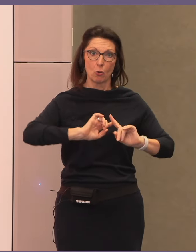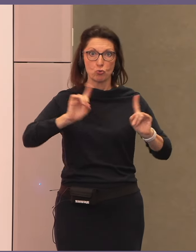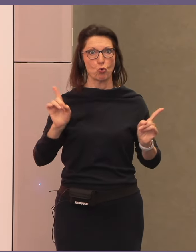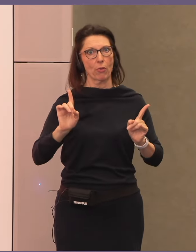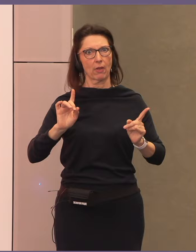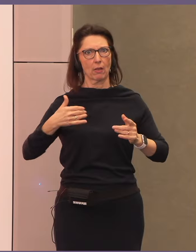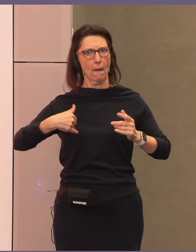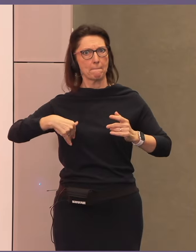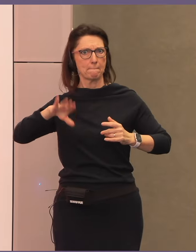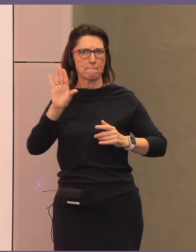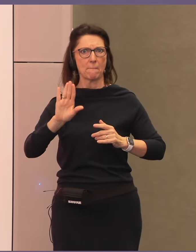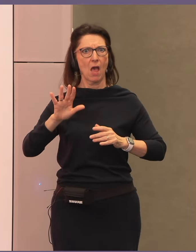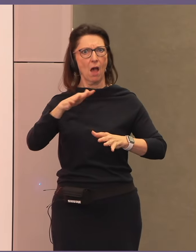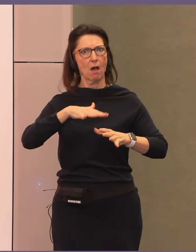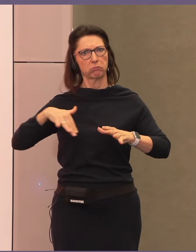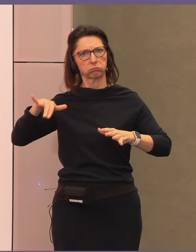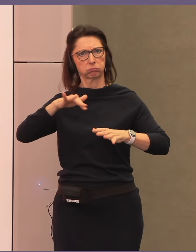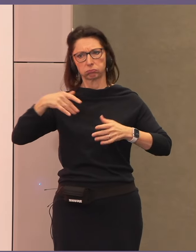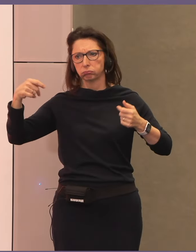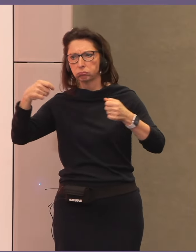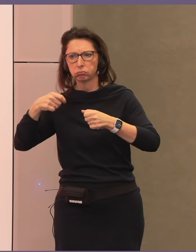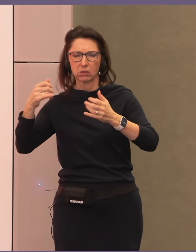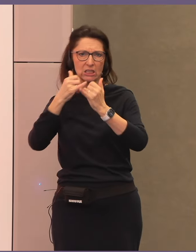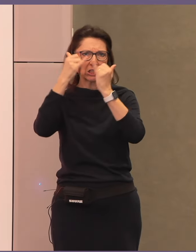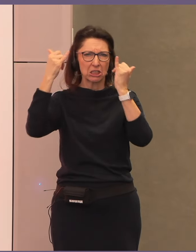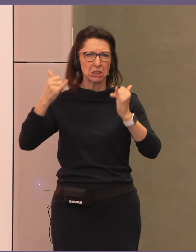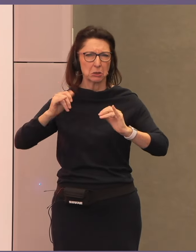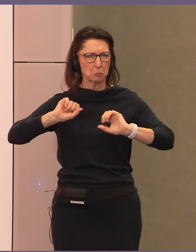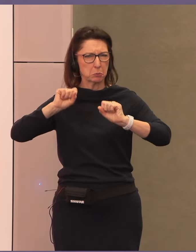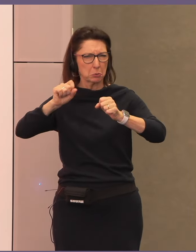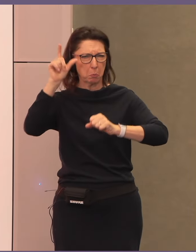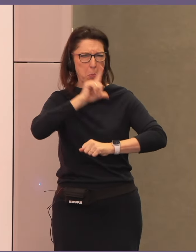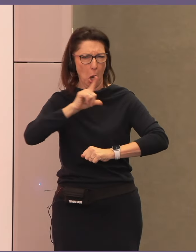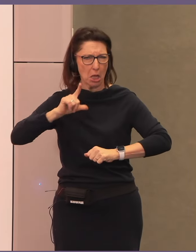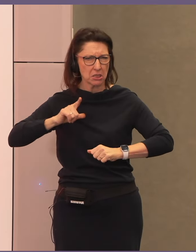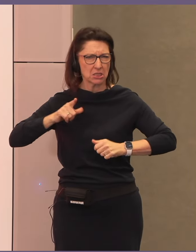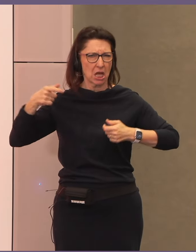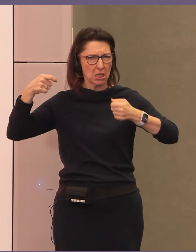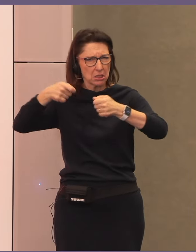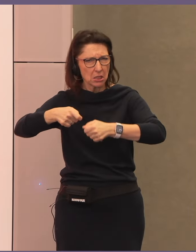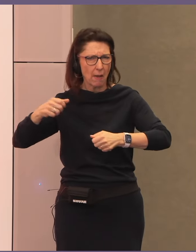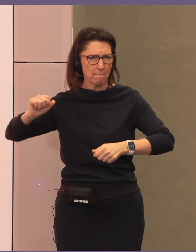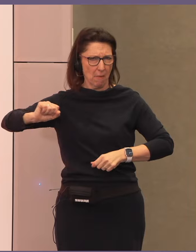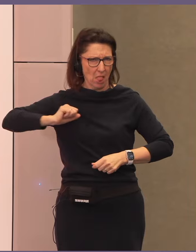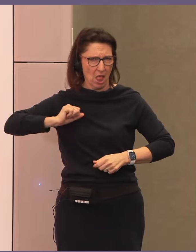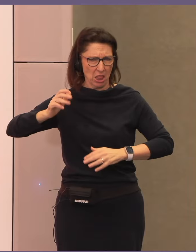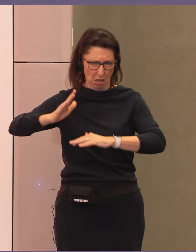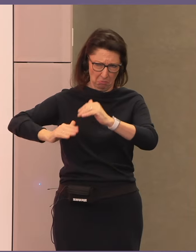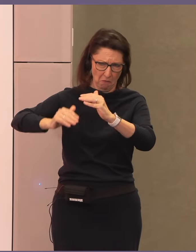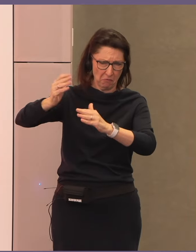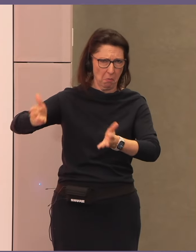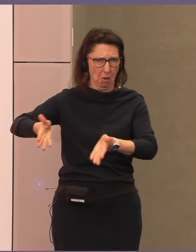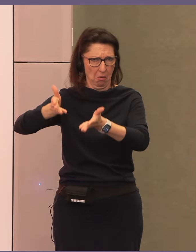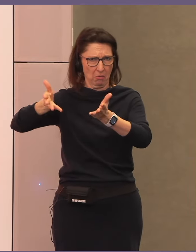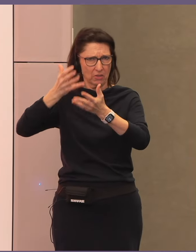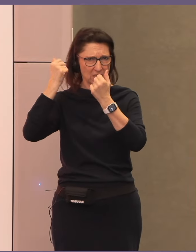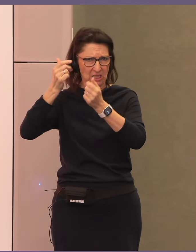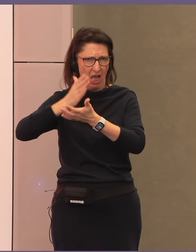repressiven Sektoren und Institutionen wie die Polizei, das Militär oder der Sicherheitsdienst.